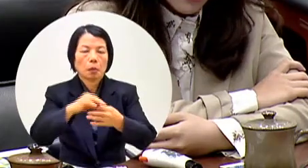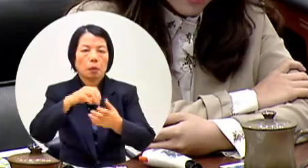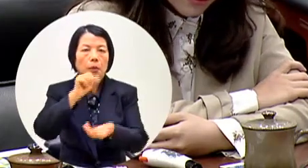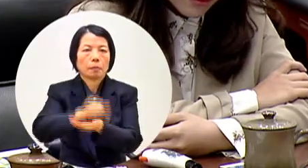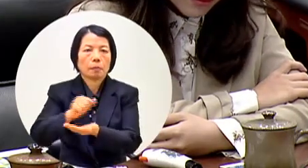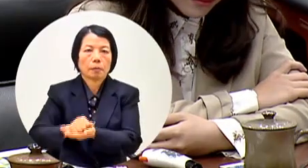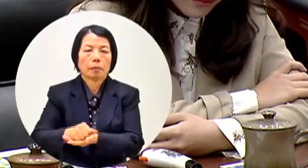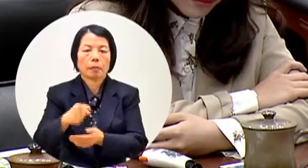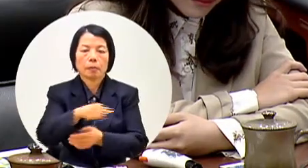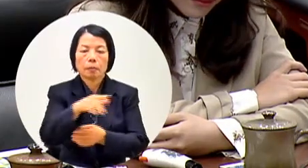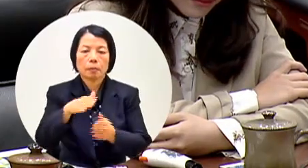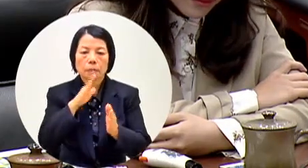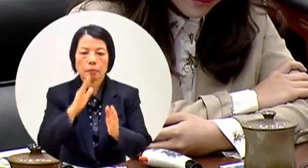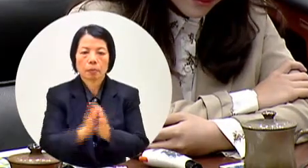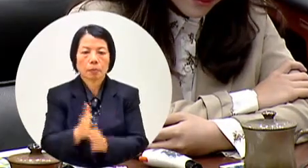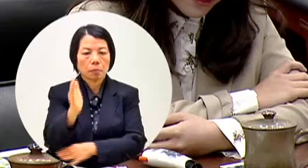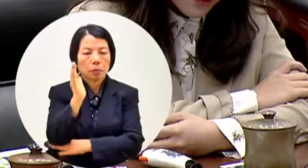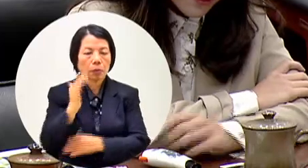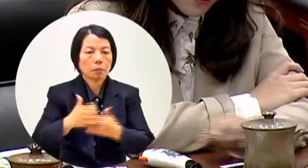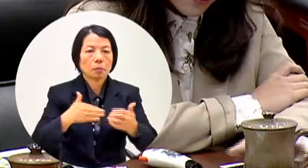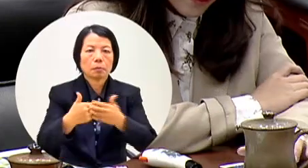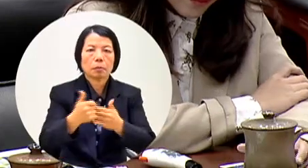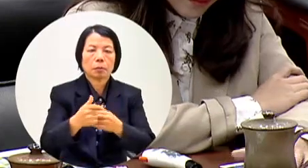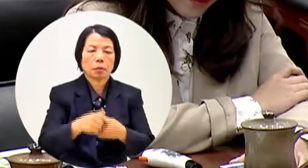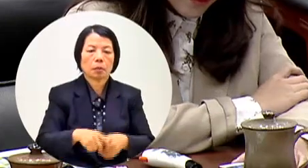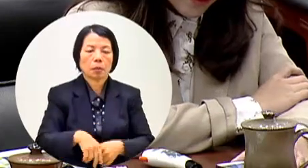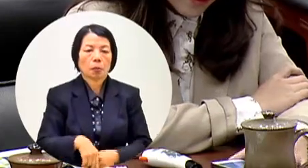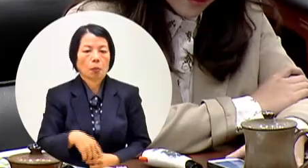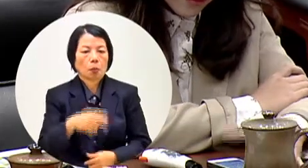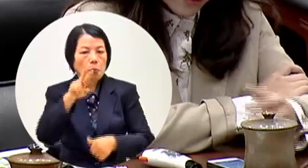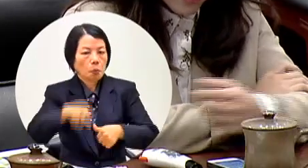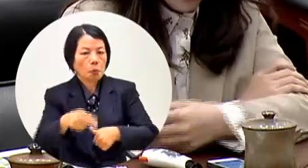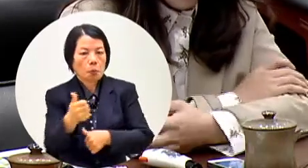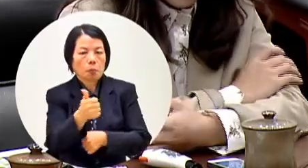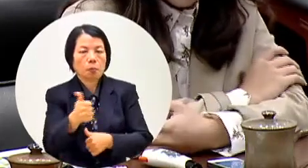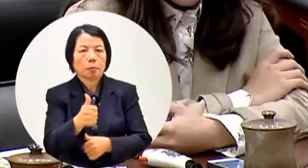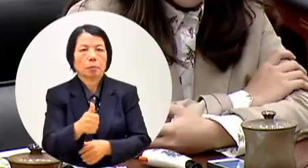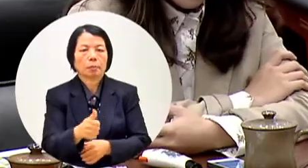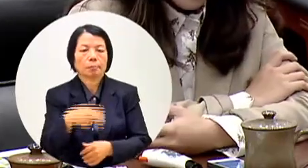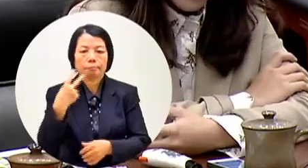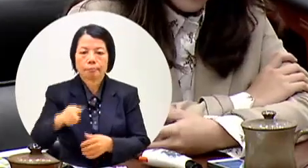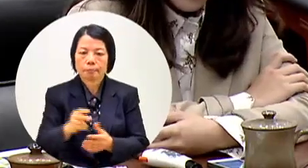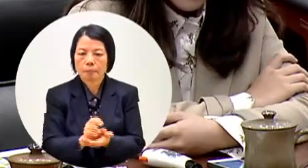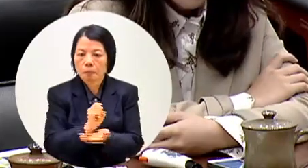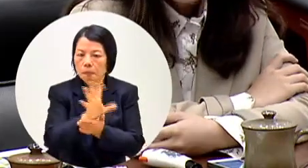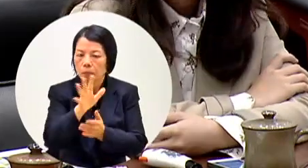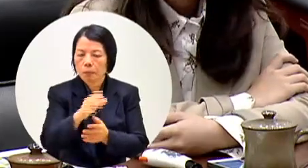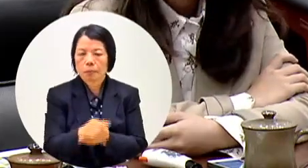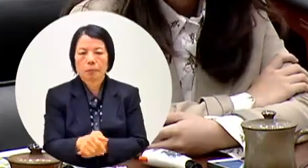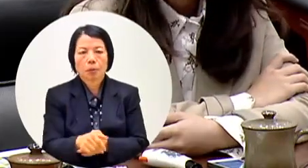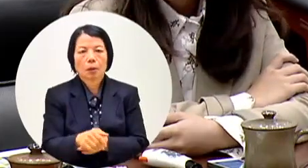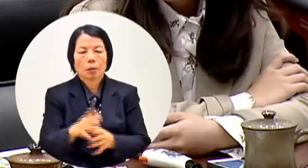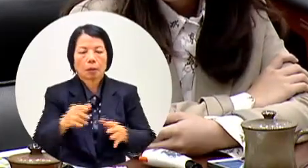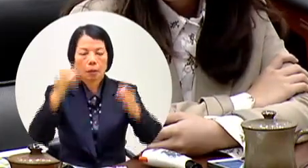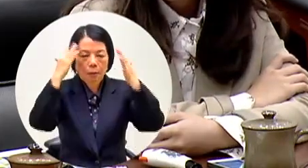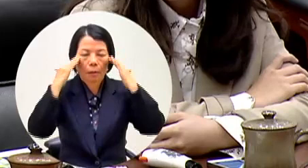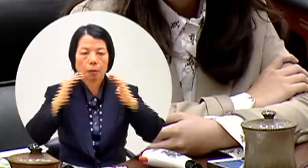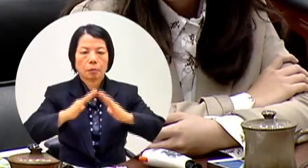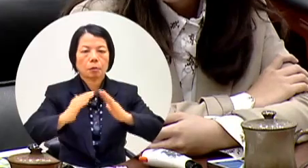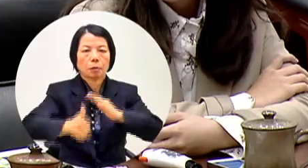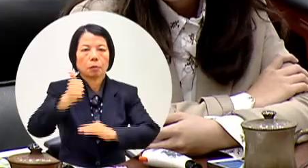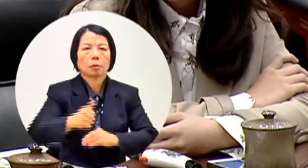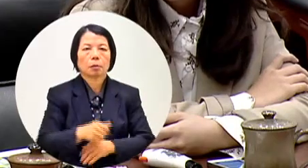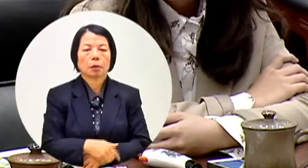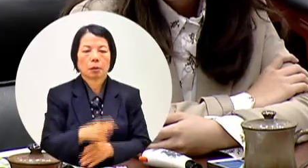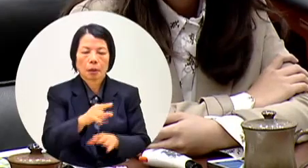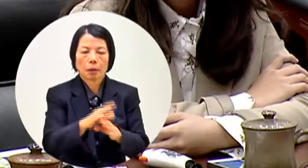全国政协香港区委员刘兆佳，他也就在媒体上面讲说，韩市长此行默认